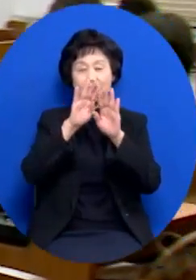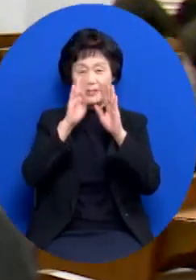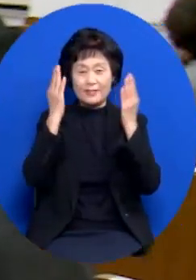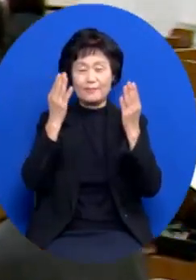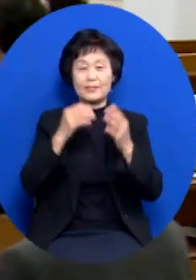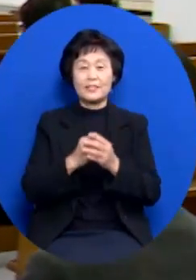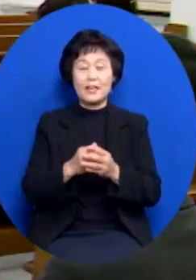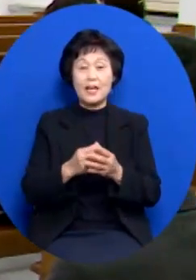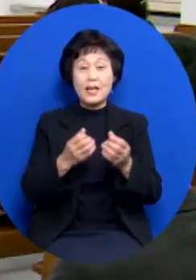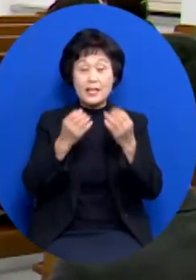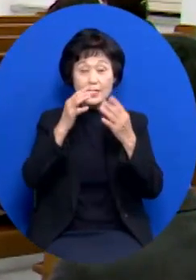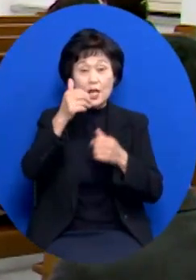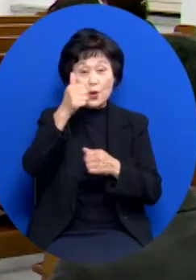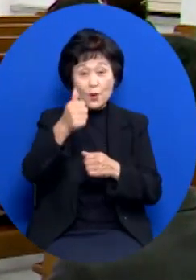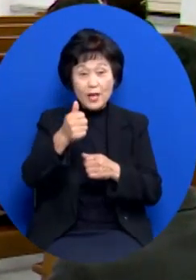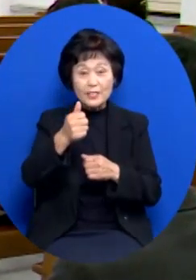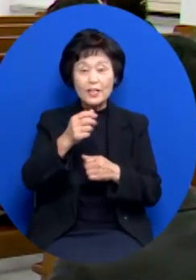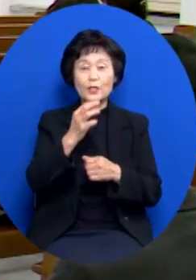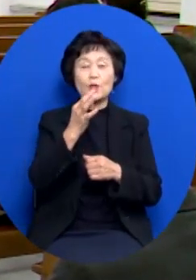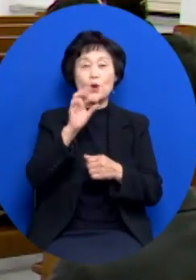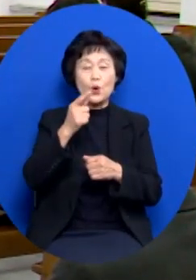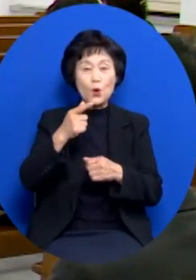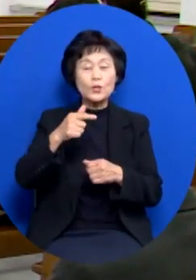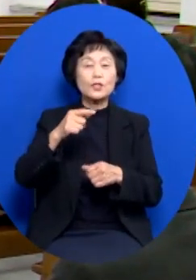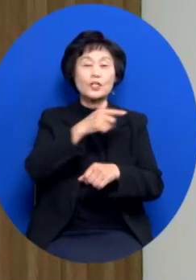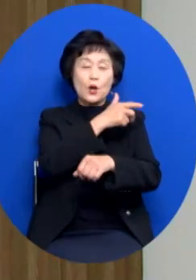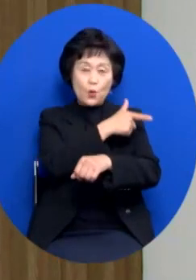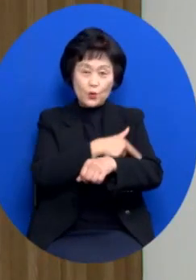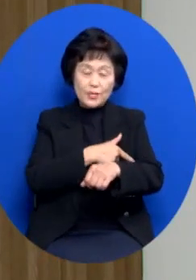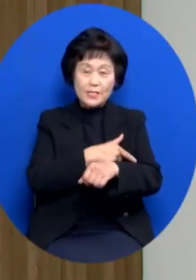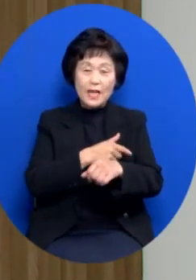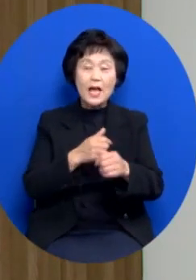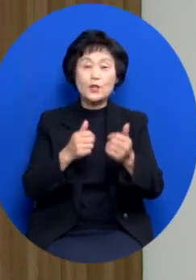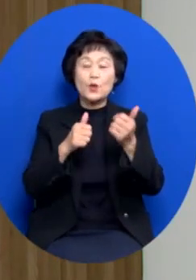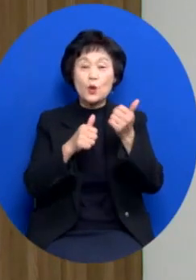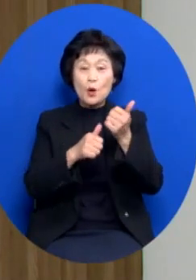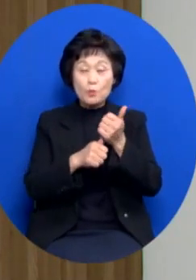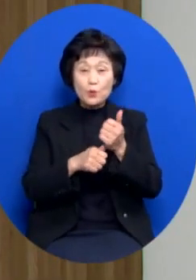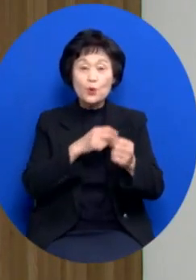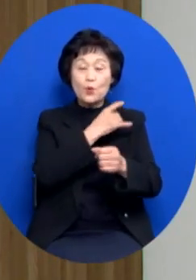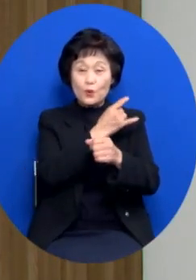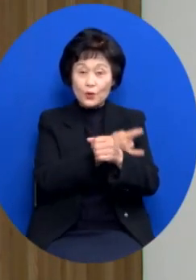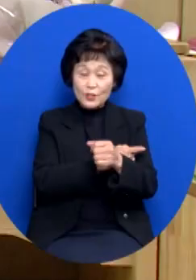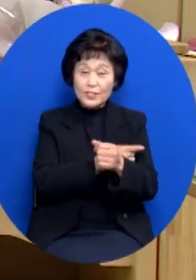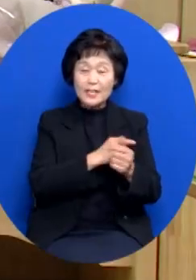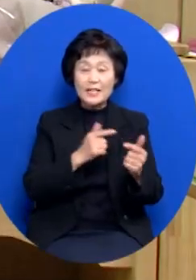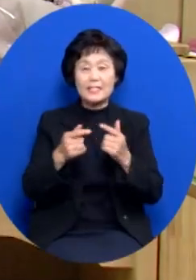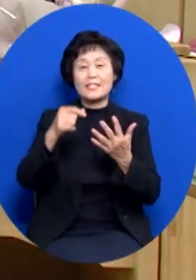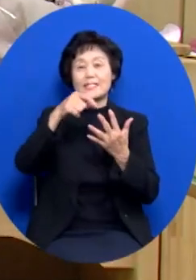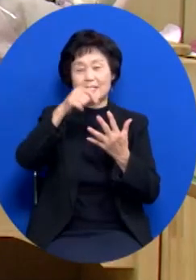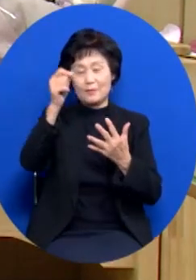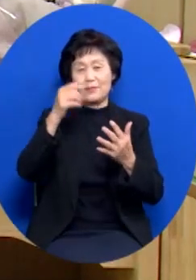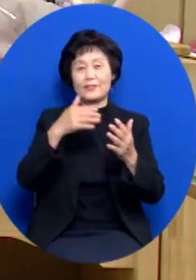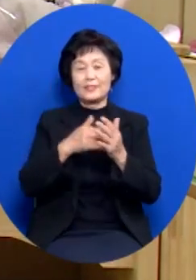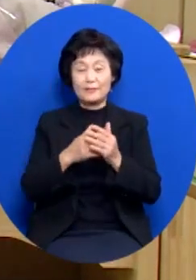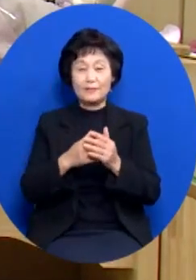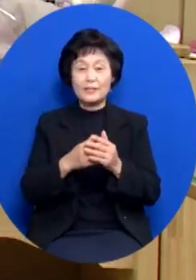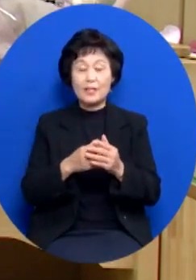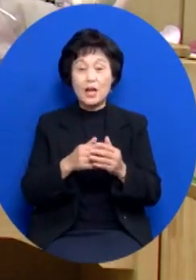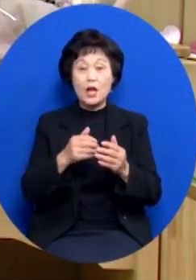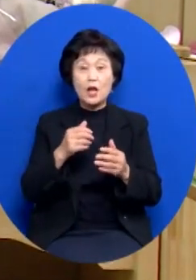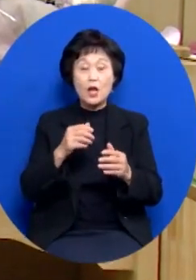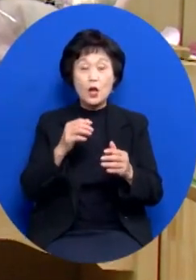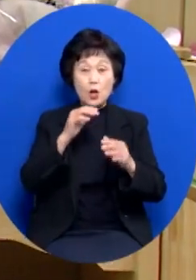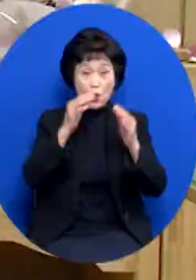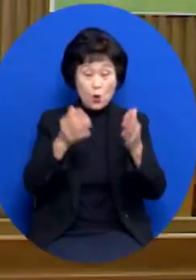신임 회장으로 중림교회 우정자 권사를, 수석 부회장으로 경산감리교회 이규화 권사를 선임했습니다. 회장